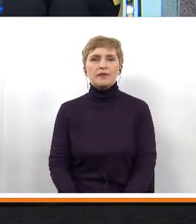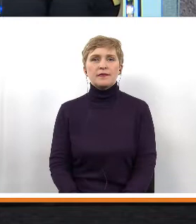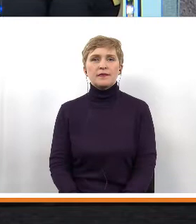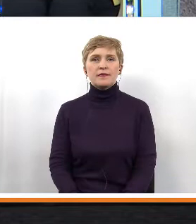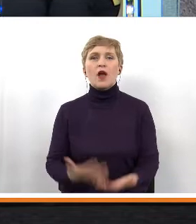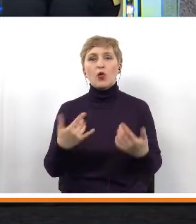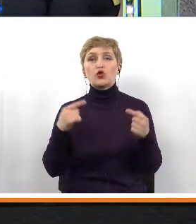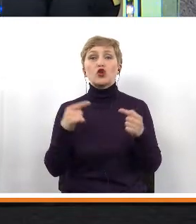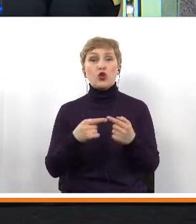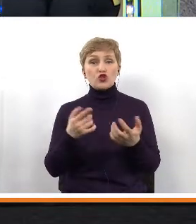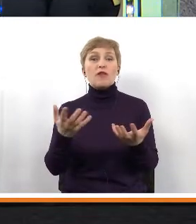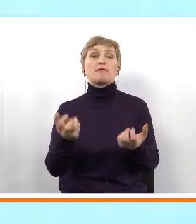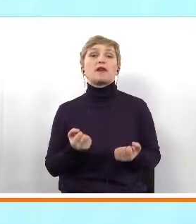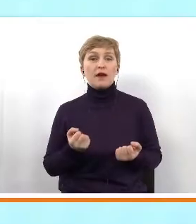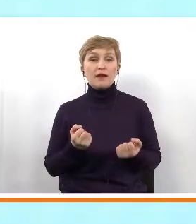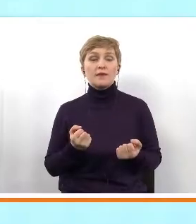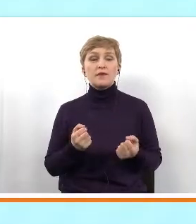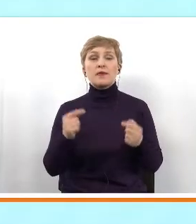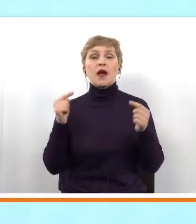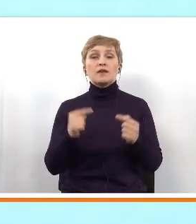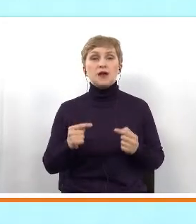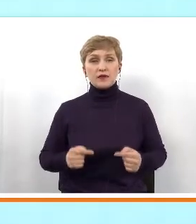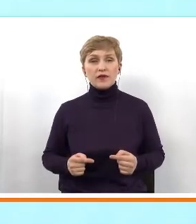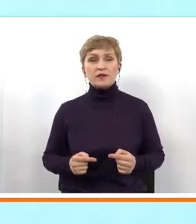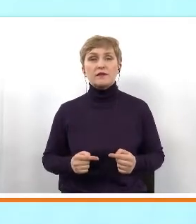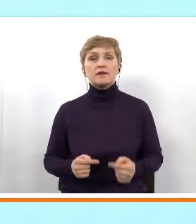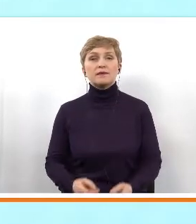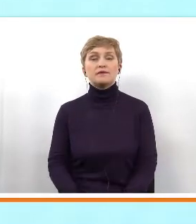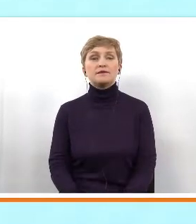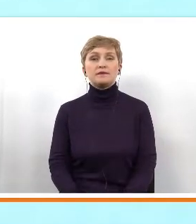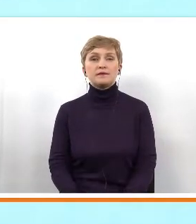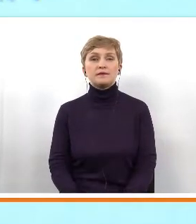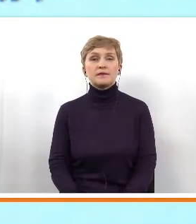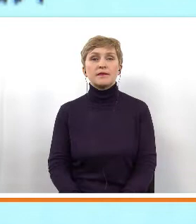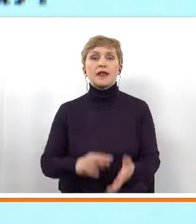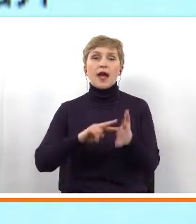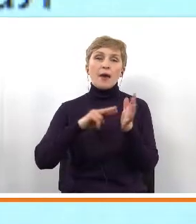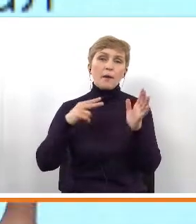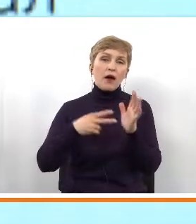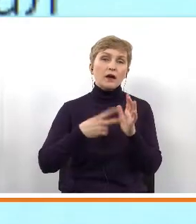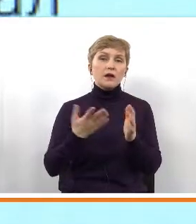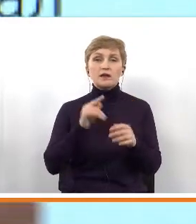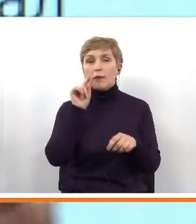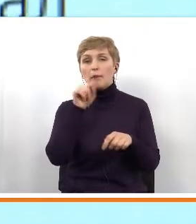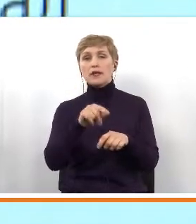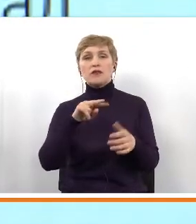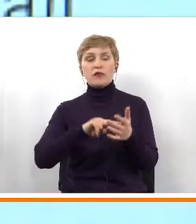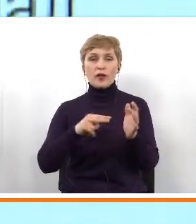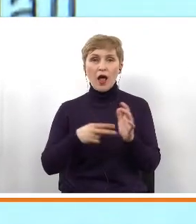уже точное принятие. Соответственно, так как план... Если это попадает в план, то